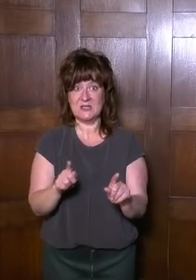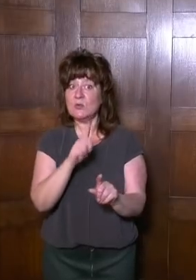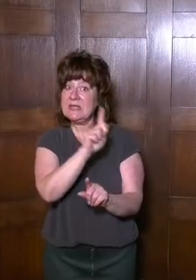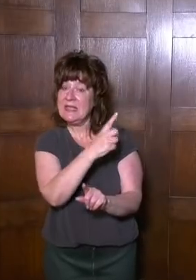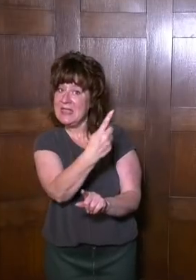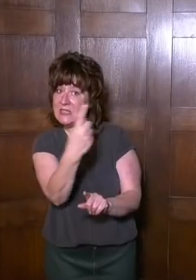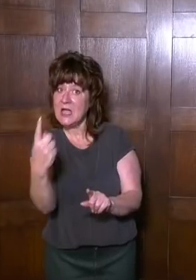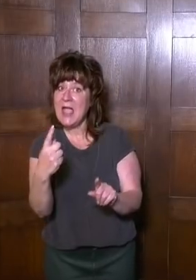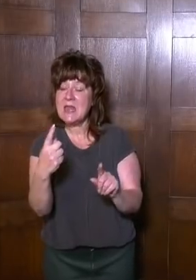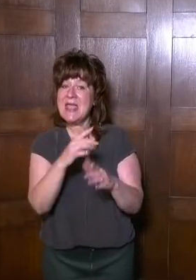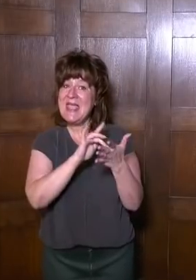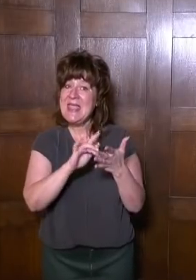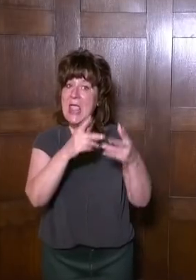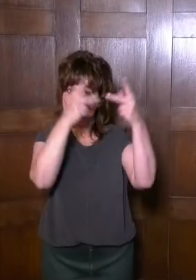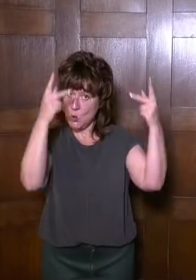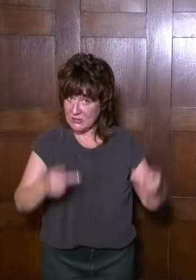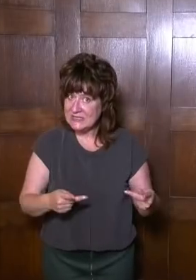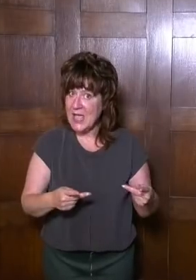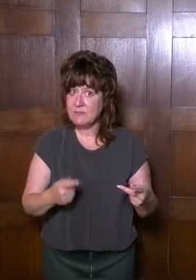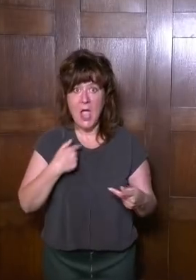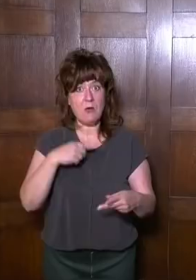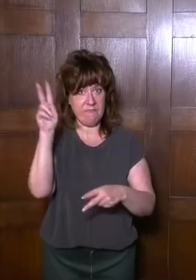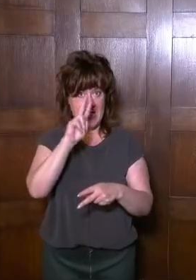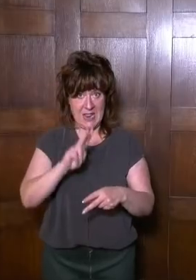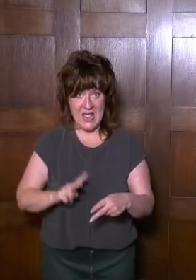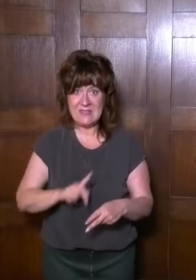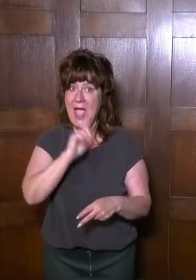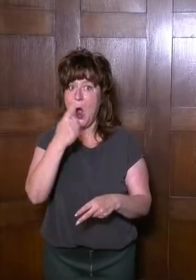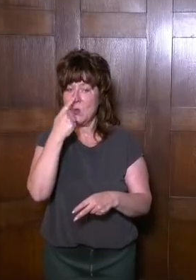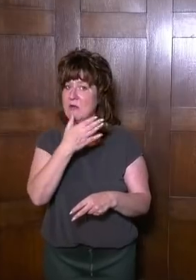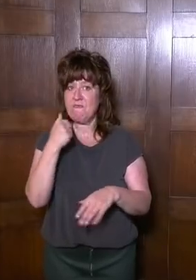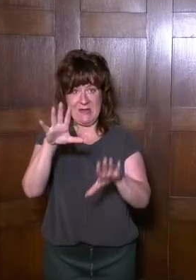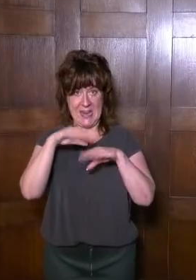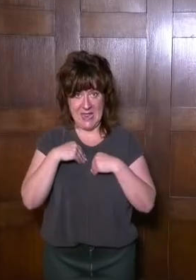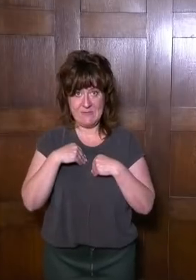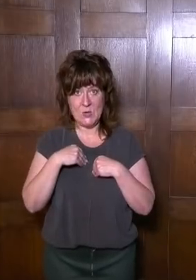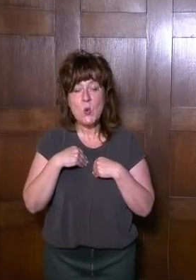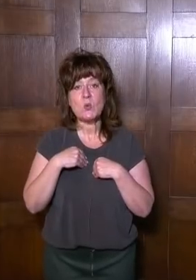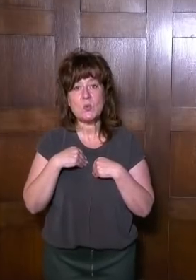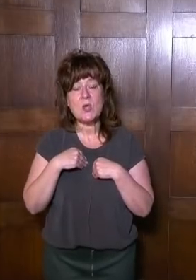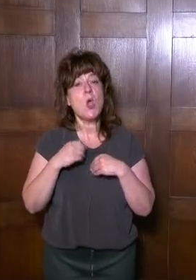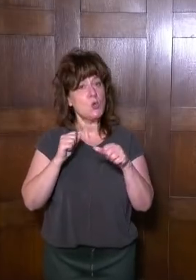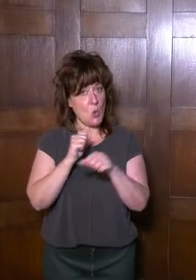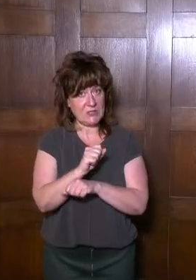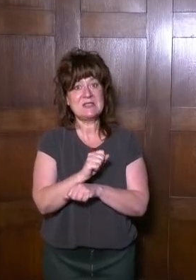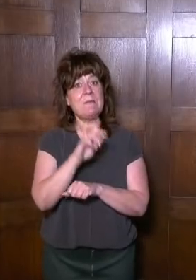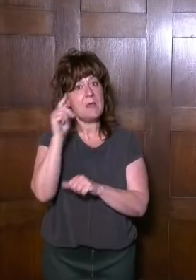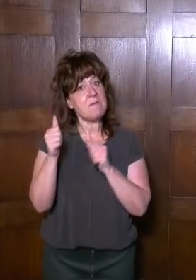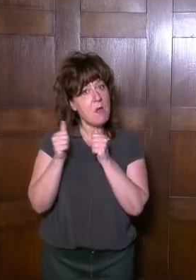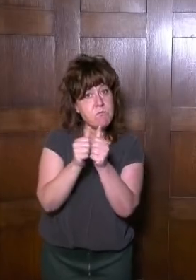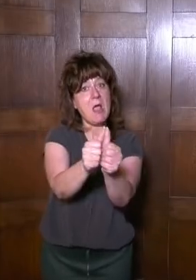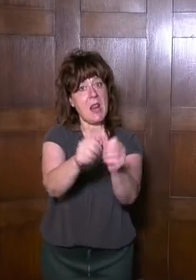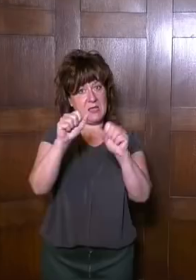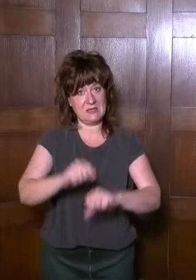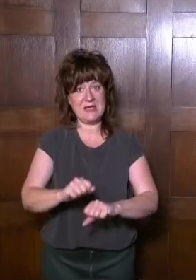Hygienekonzept einreichen. Wir Gesundheitsämter sehen die uns alle an, auch wenn sie keine Genehmigung brauchen, um dort wieder begleitend tätig zu sein und